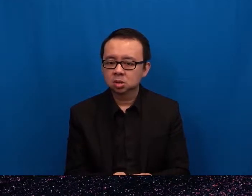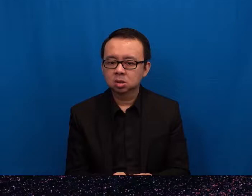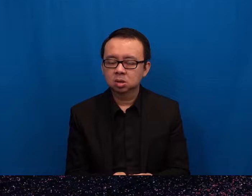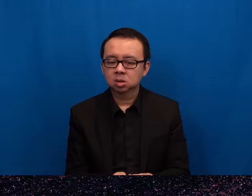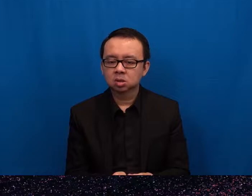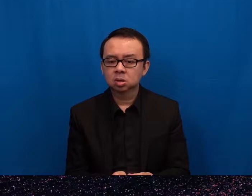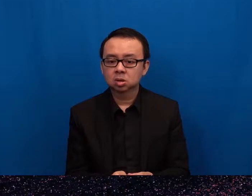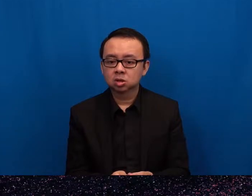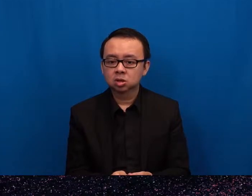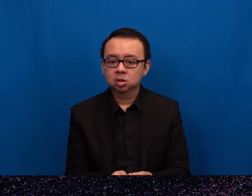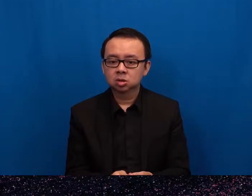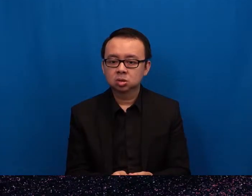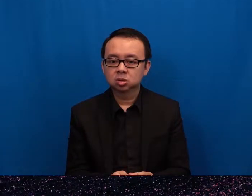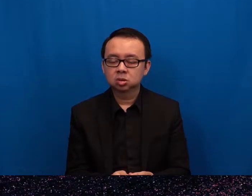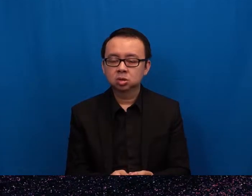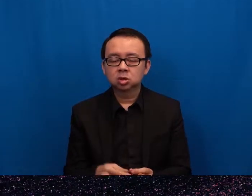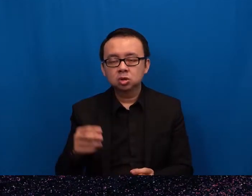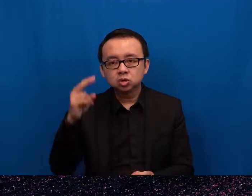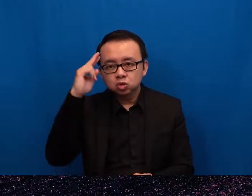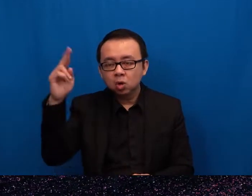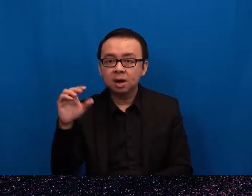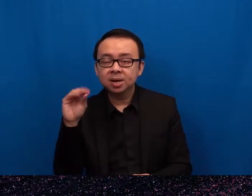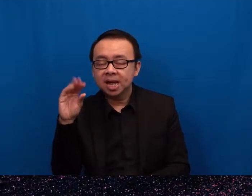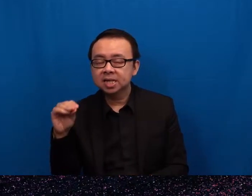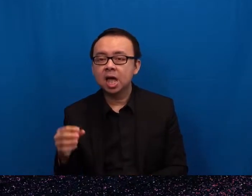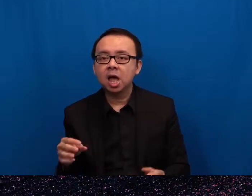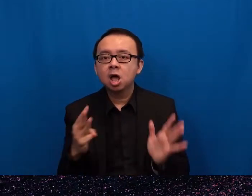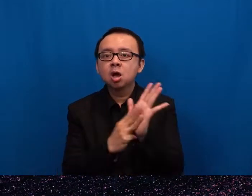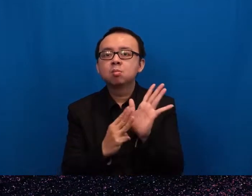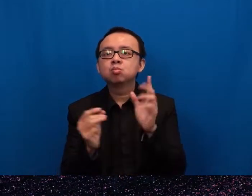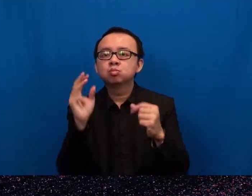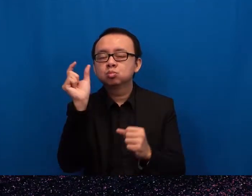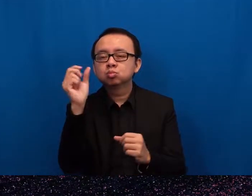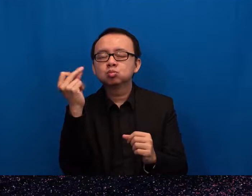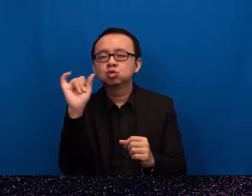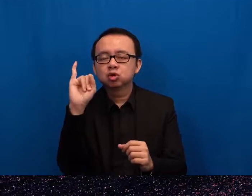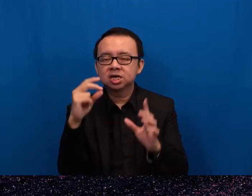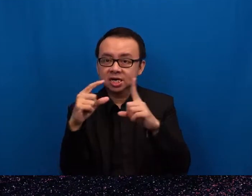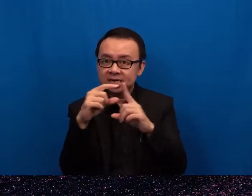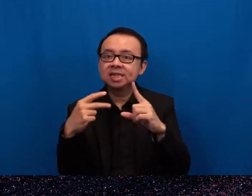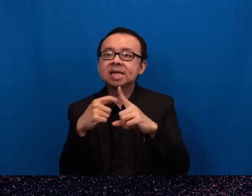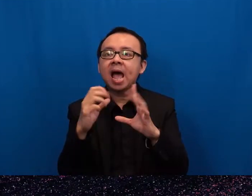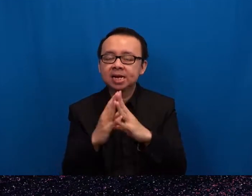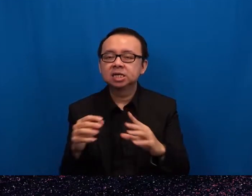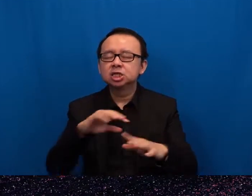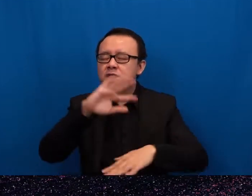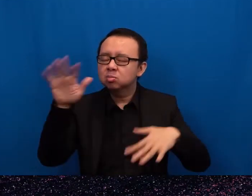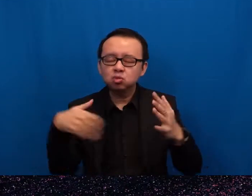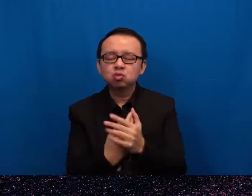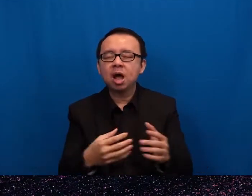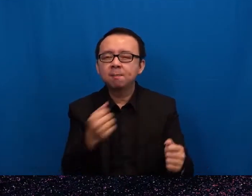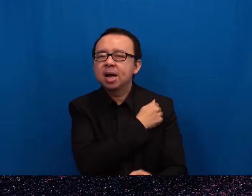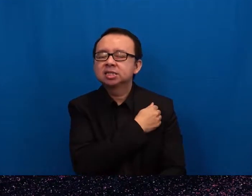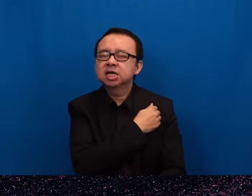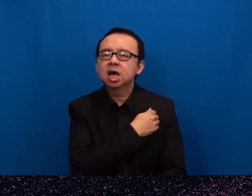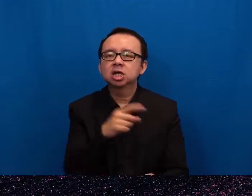semua bangsa muridku. Muridkan itu satu persatu, Yesus saja mulai dari 12, kurang 1, Yudas Iskariot jadi 11. Satu-satu